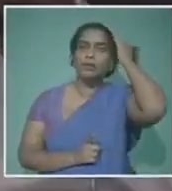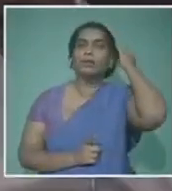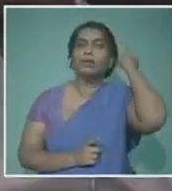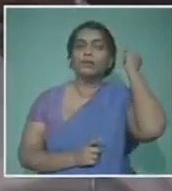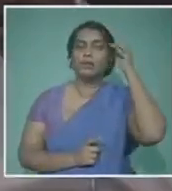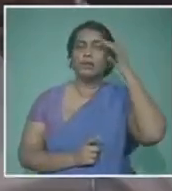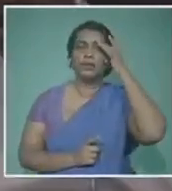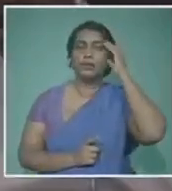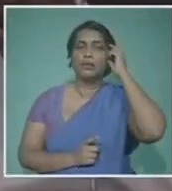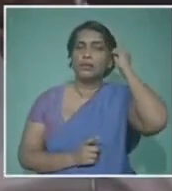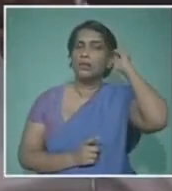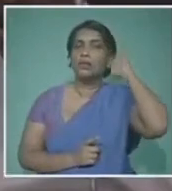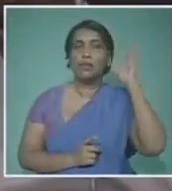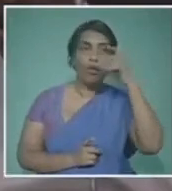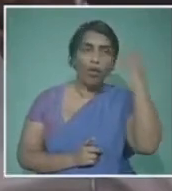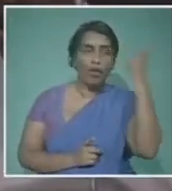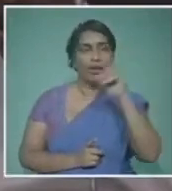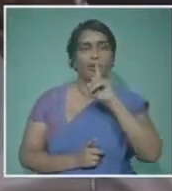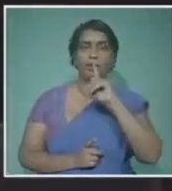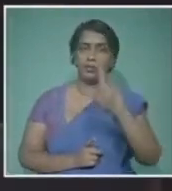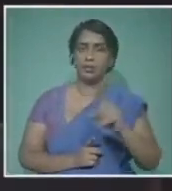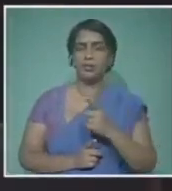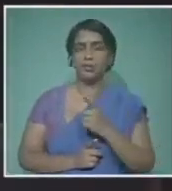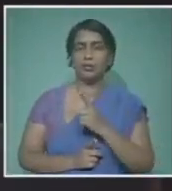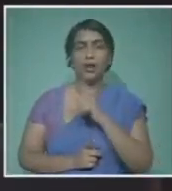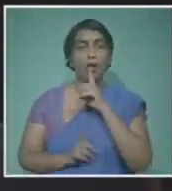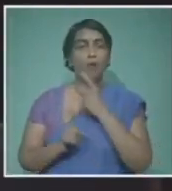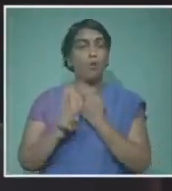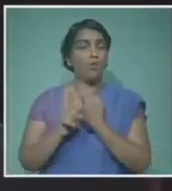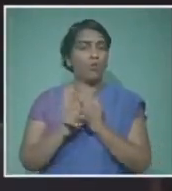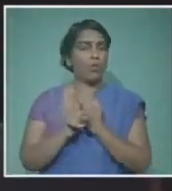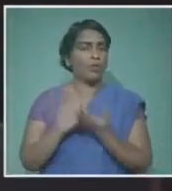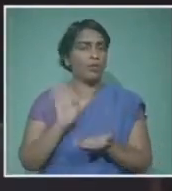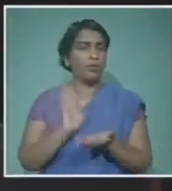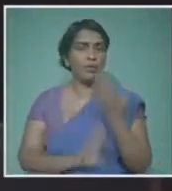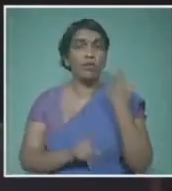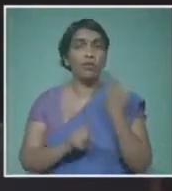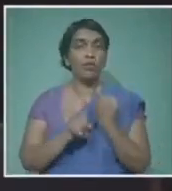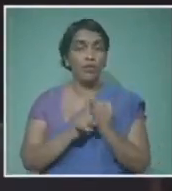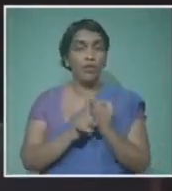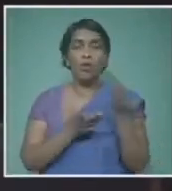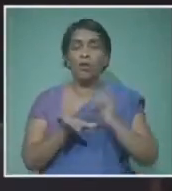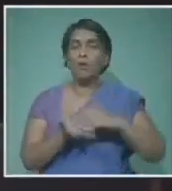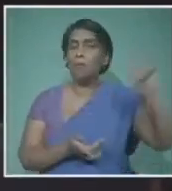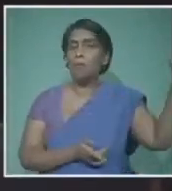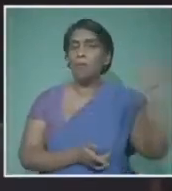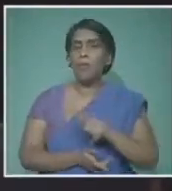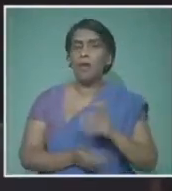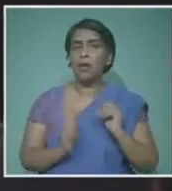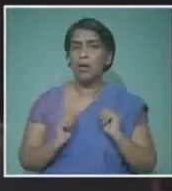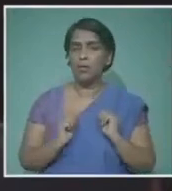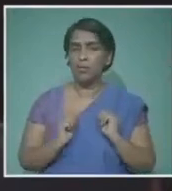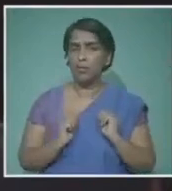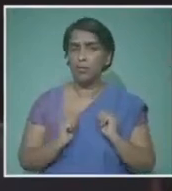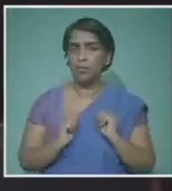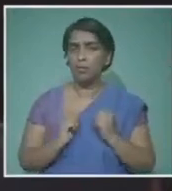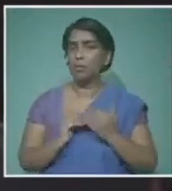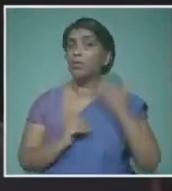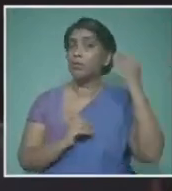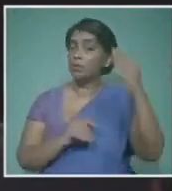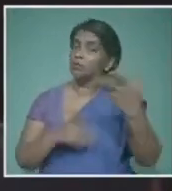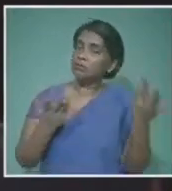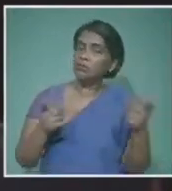එක මං හොයලා කියන්න අපිට දැනුම් දෙන්න කෝටි ගාණක් ඒ කෝටි ගාණ කාගෙන්ද අය කරගන්නේ දැන් අනාගතයට හෝ මේ